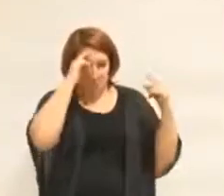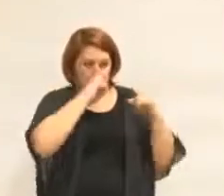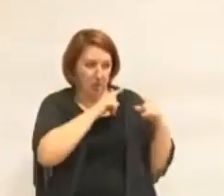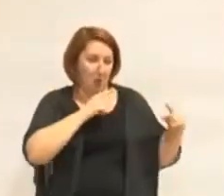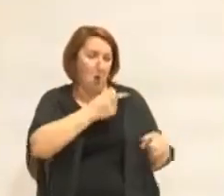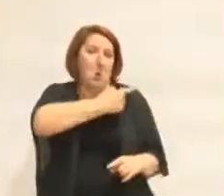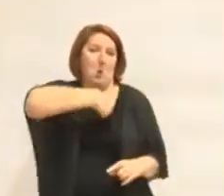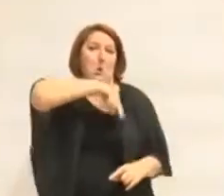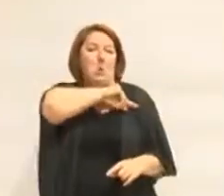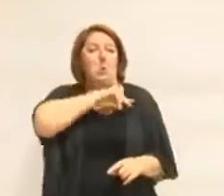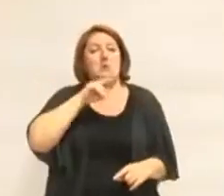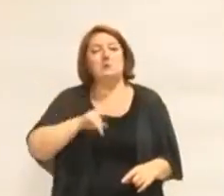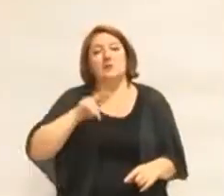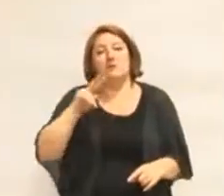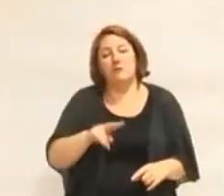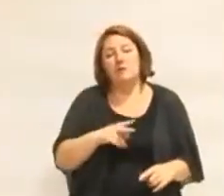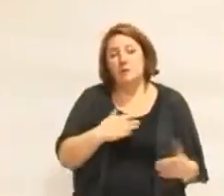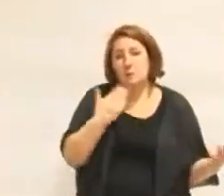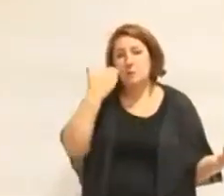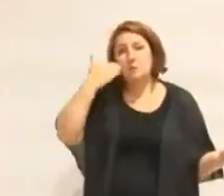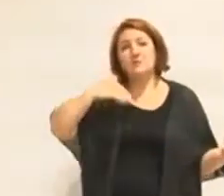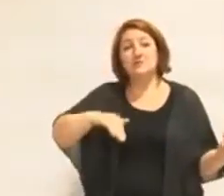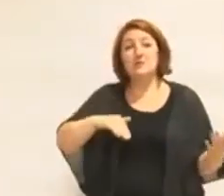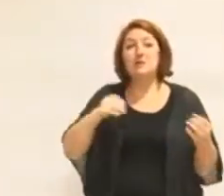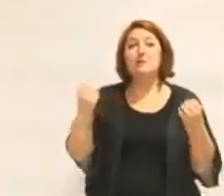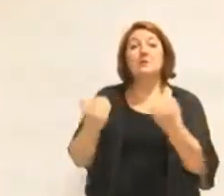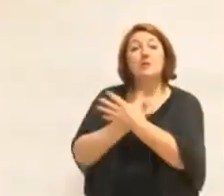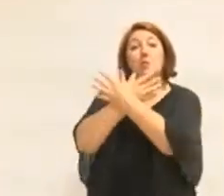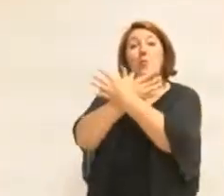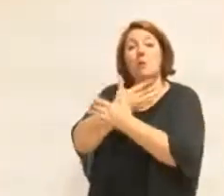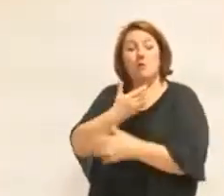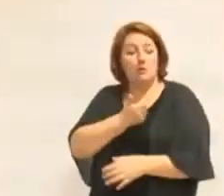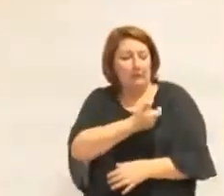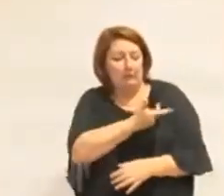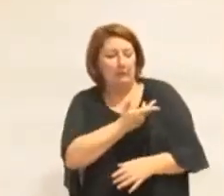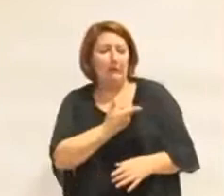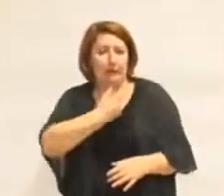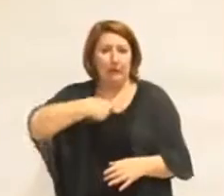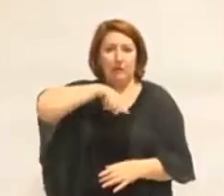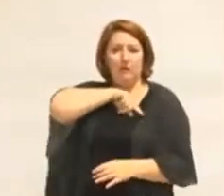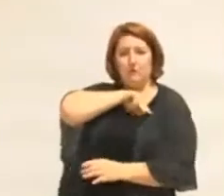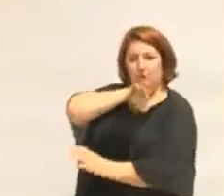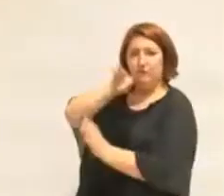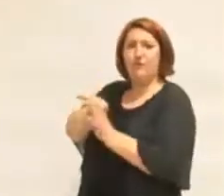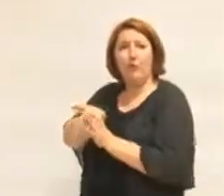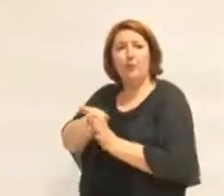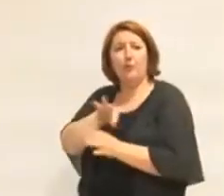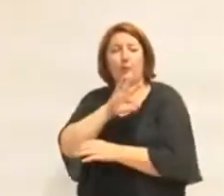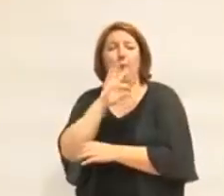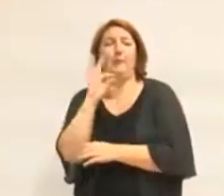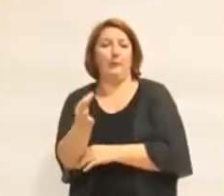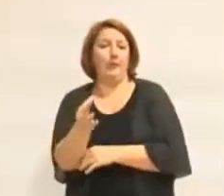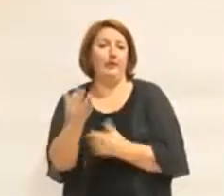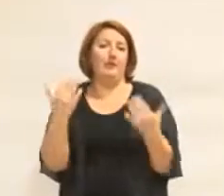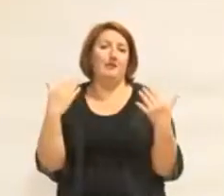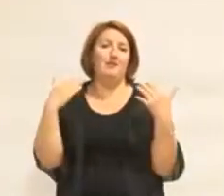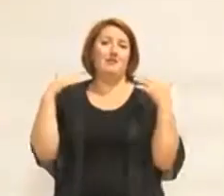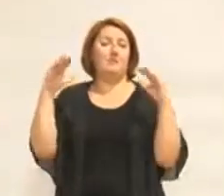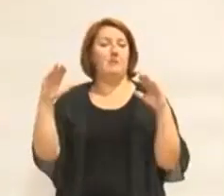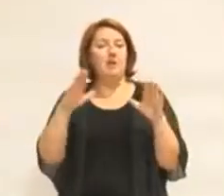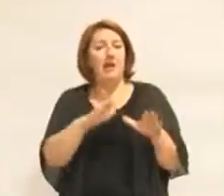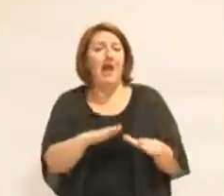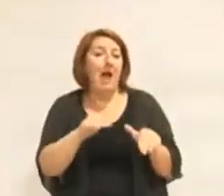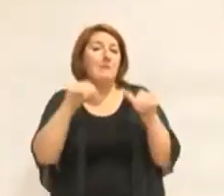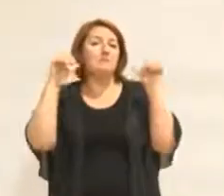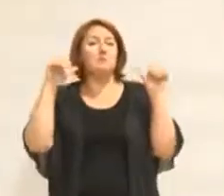et que nous savons aussi ce que nous avons voté à la métropole pour certains d'entre nous. mais c'est une abstention qui ne doit pas